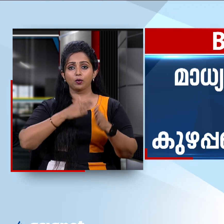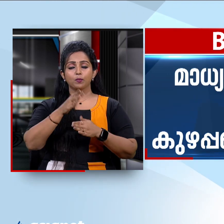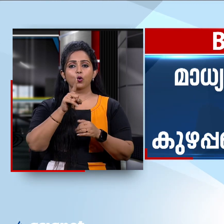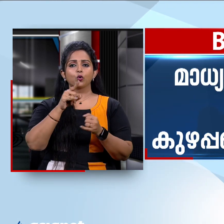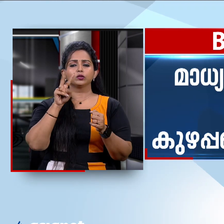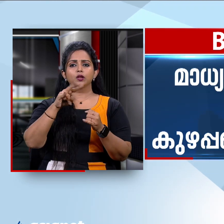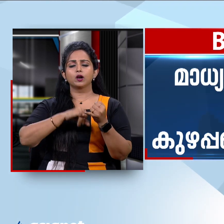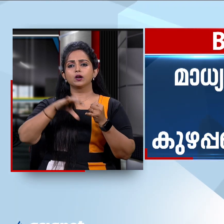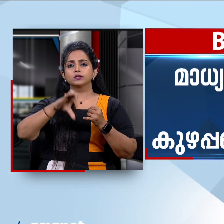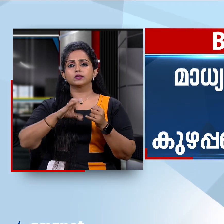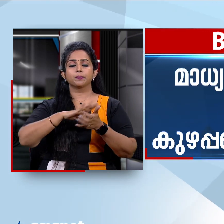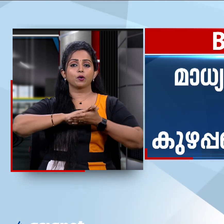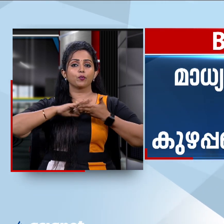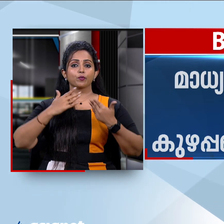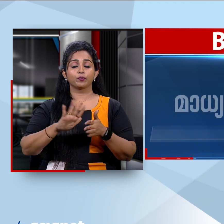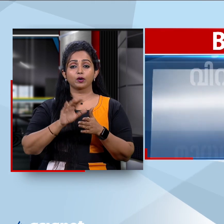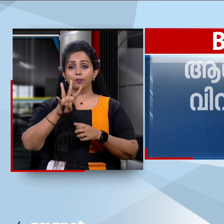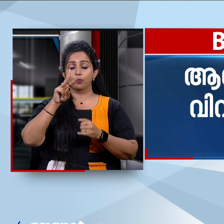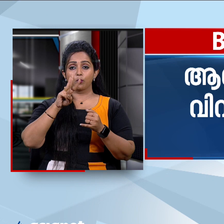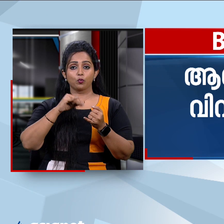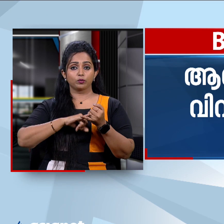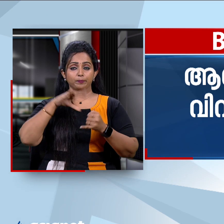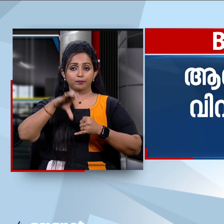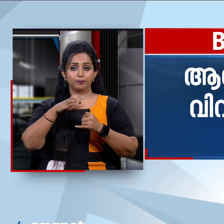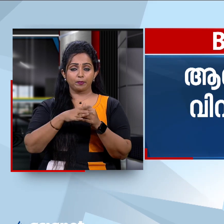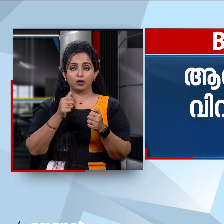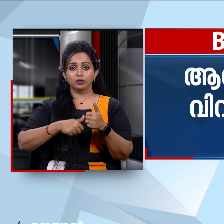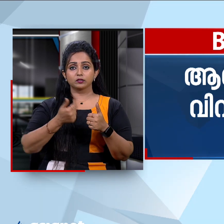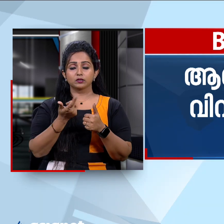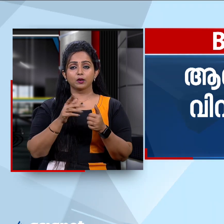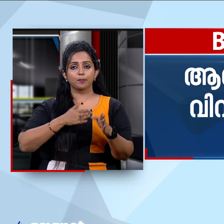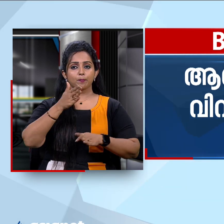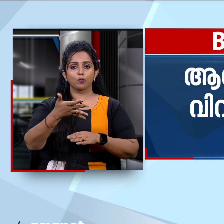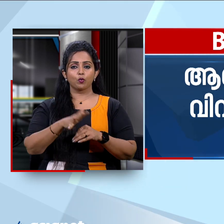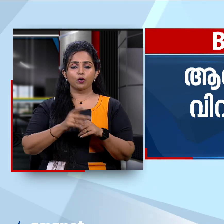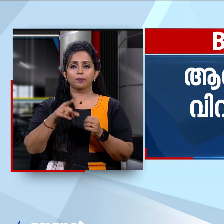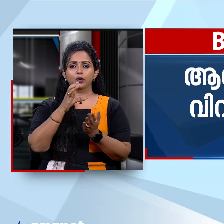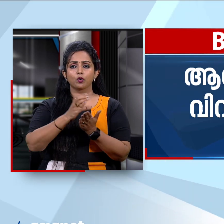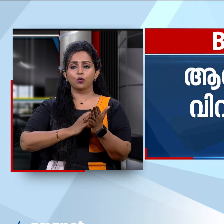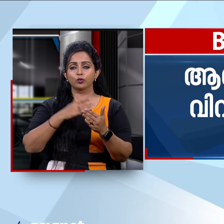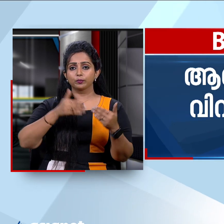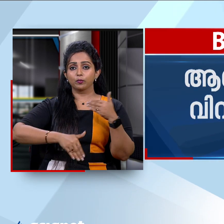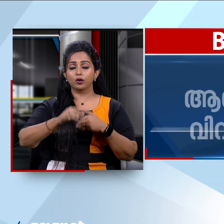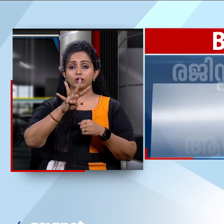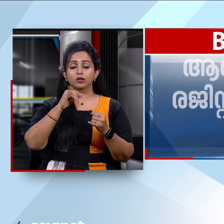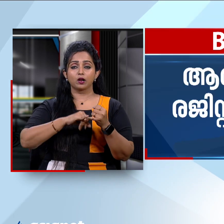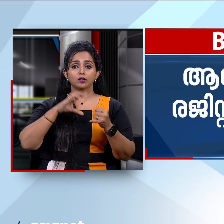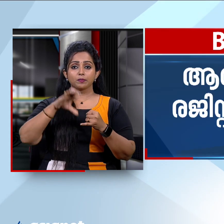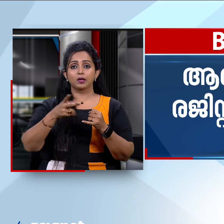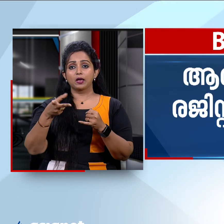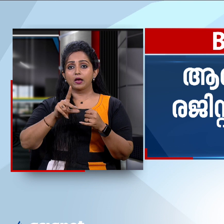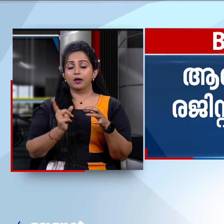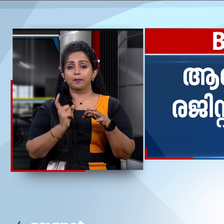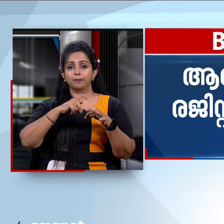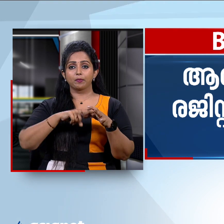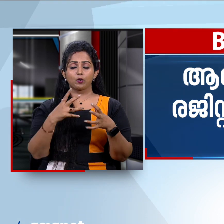പൂർത്തിയാക്കി. പിന്നീട് മൂന്നാം സെമസ്റ്ററിൽ ആവശ്യത്തിന് ഹാജരുണ്ടായിരുന്നില്ല. പിന്നീട് കോഴ്സ് കണ്ടിന്യൂ ചെയ്യണമെങ്കിൽ നാലാം സെമസ്റ്ററിലേക്ക് റീ അഡ്മിഷൻ എടുക്കണം. റീ അഡ്മിഷൻ